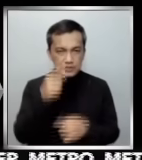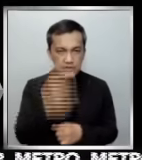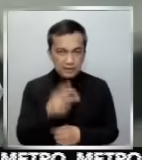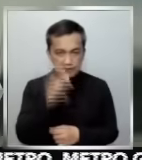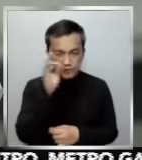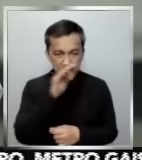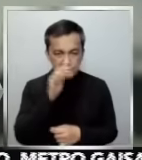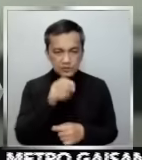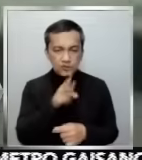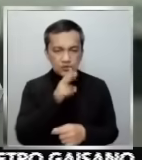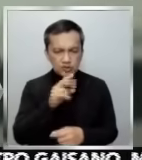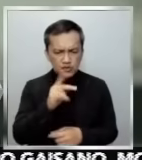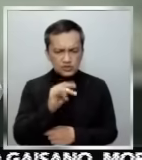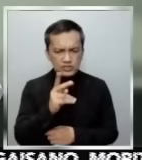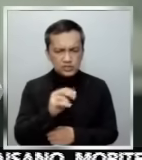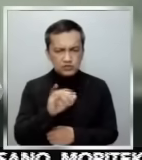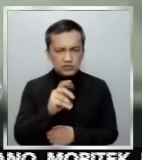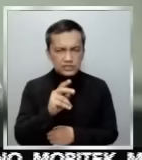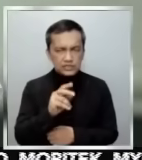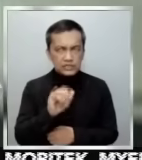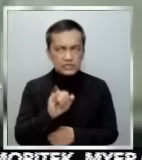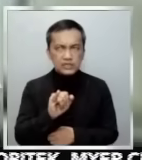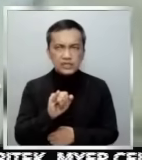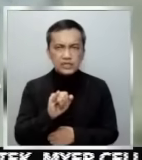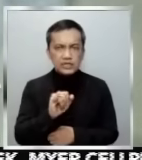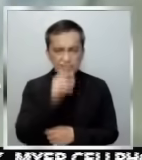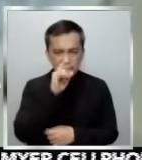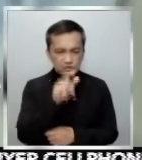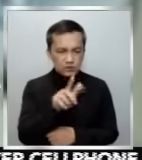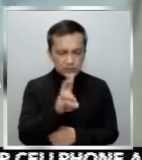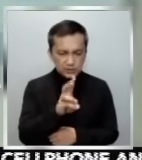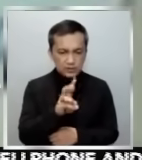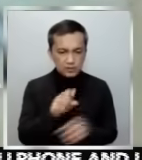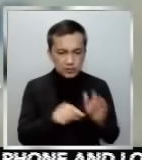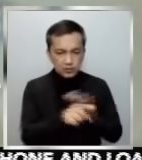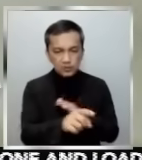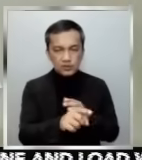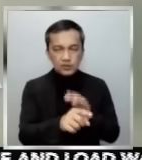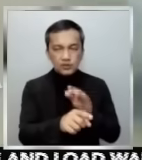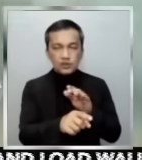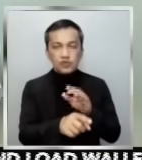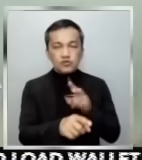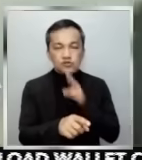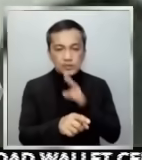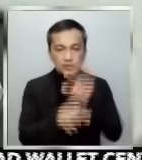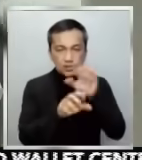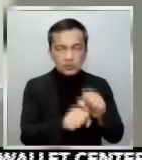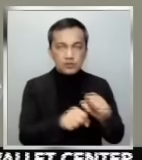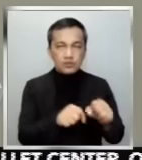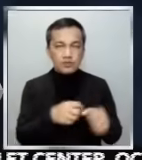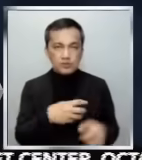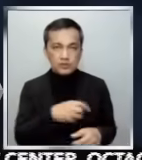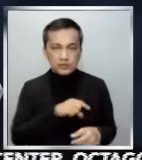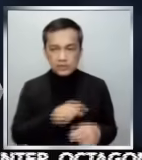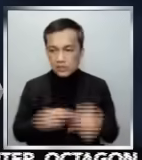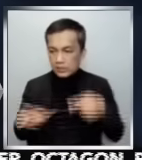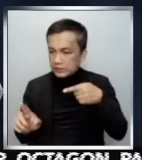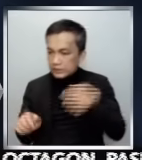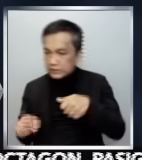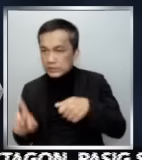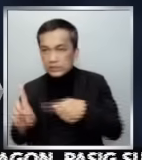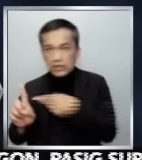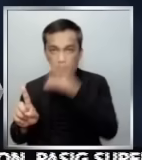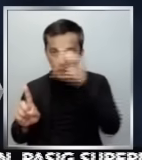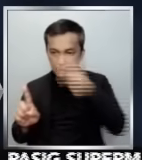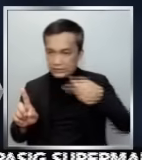tsuuji 26 anyos patakas na sana ang suspect ng maaresto ng pulis makaraan niyang pagsasaksakin ang isang lalaking biktima na